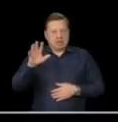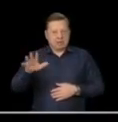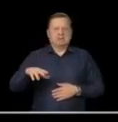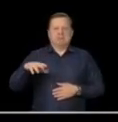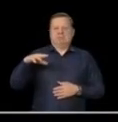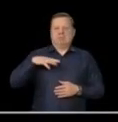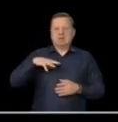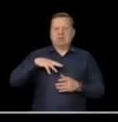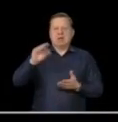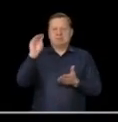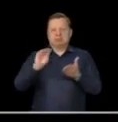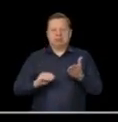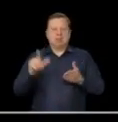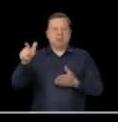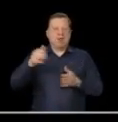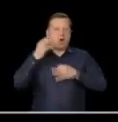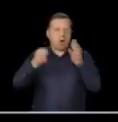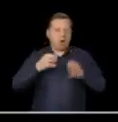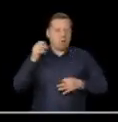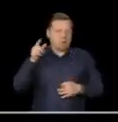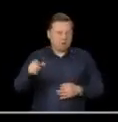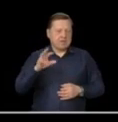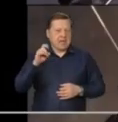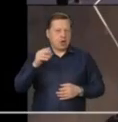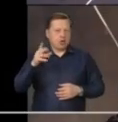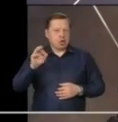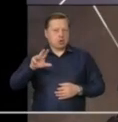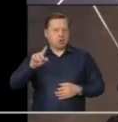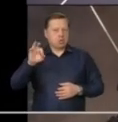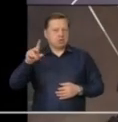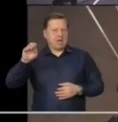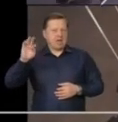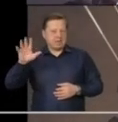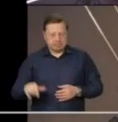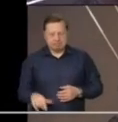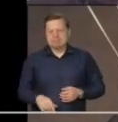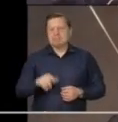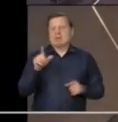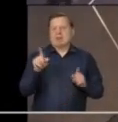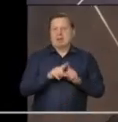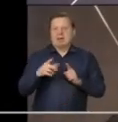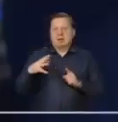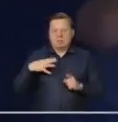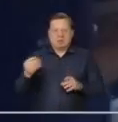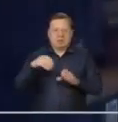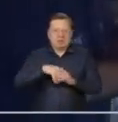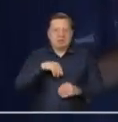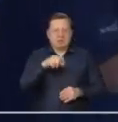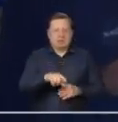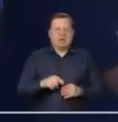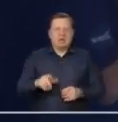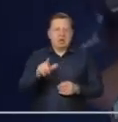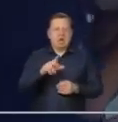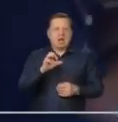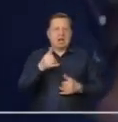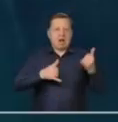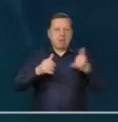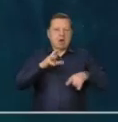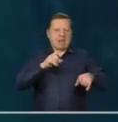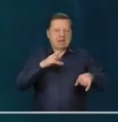są słowa Theodora Roosevelta, Dare Mighty Things, czyli odważ się na wielkie rzeczy. Poza tym przemycono współrzędne geograficzne lokalizacji laboratorium